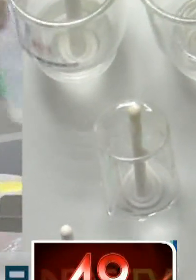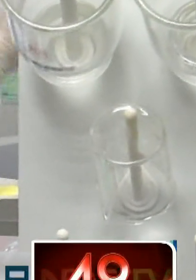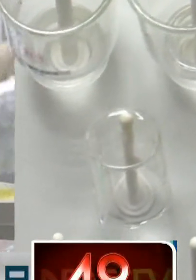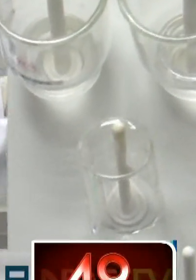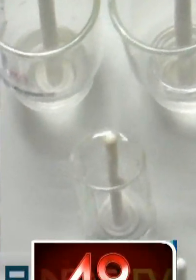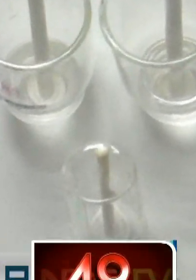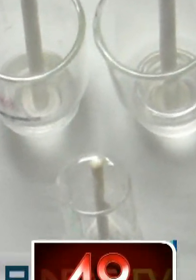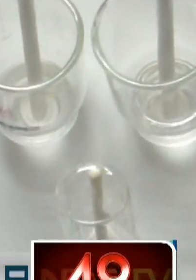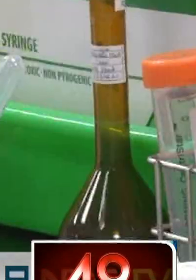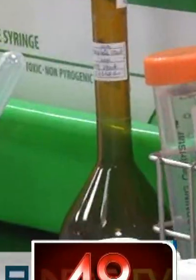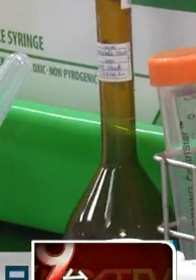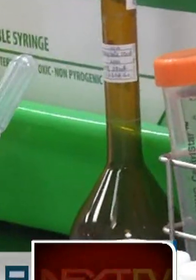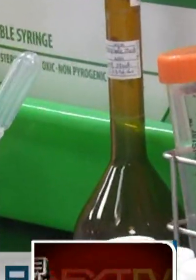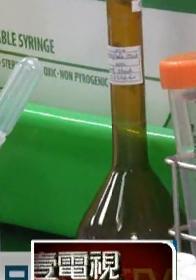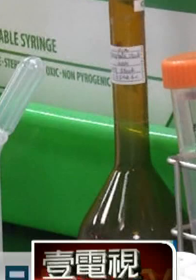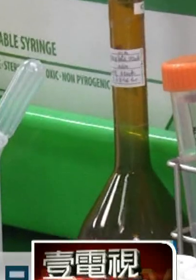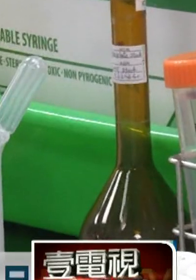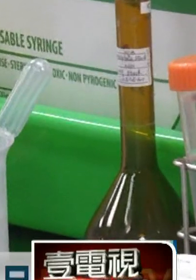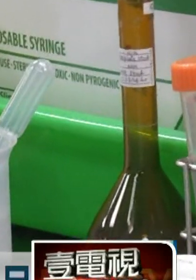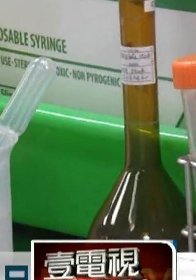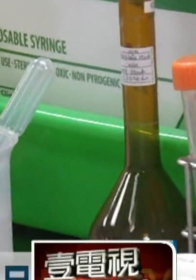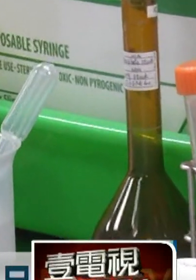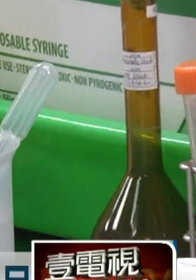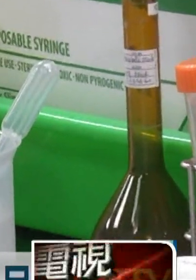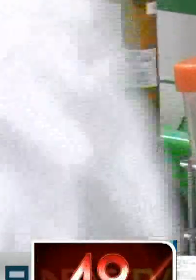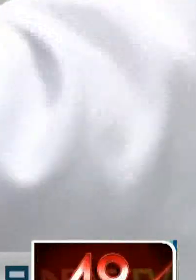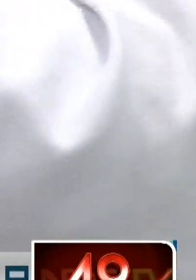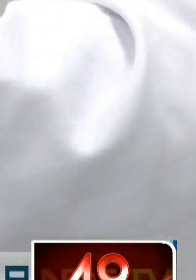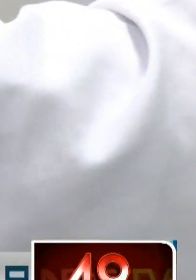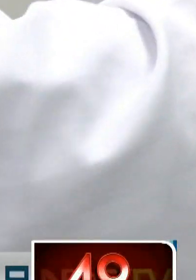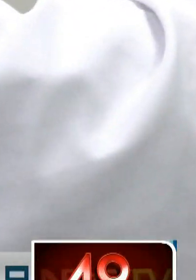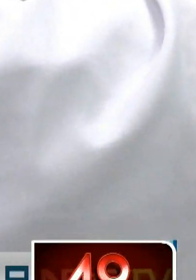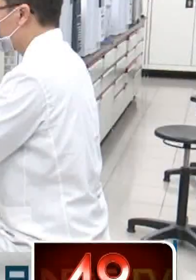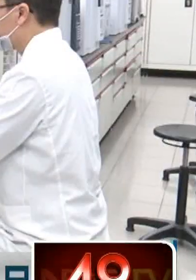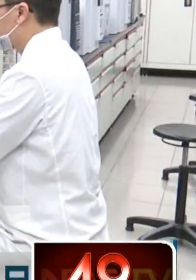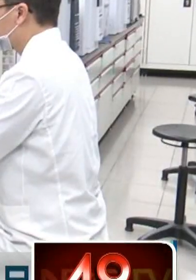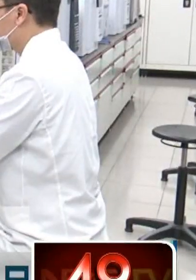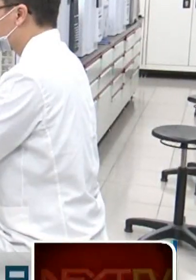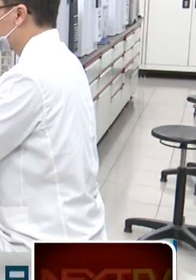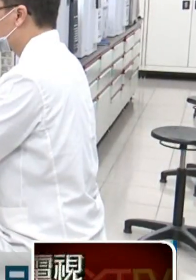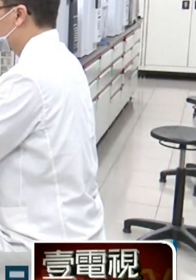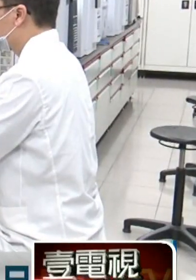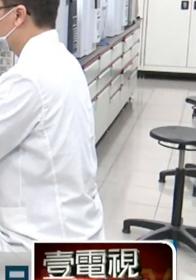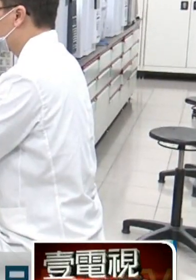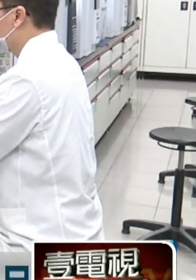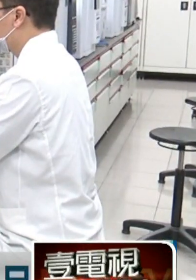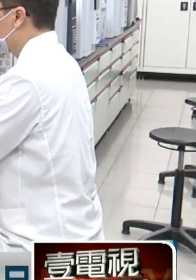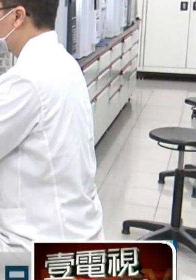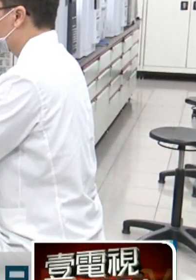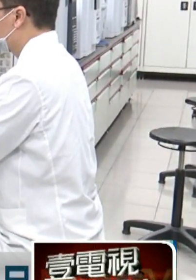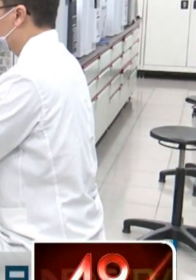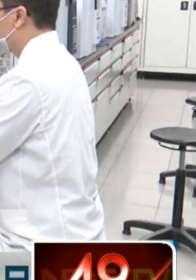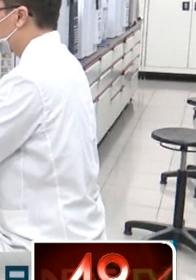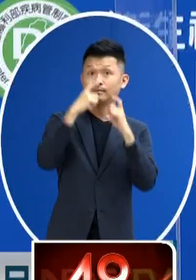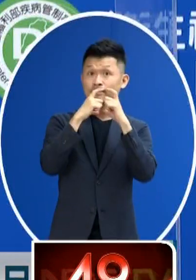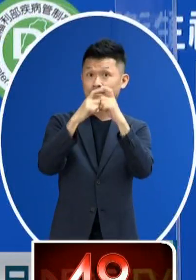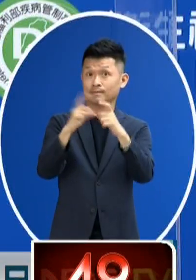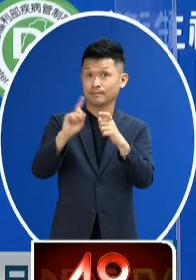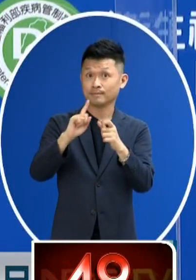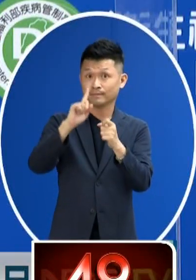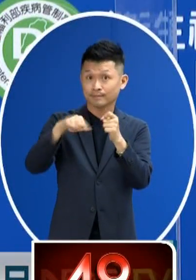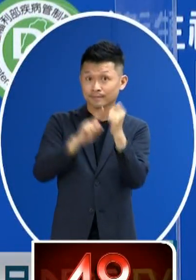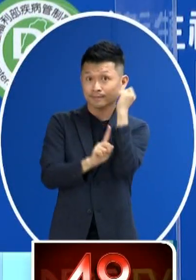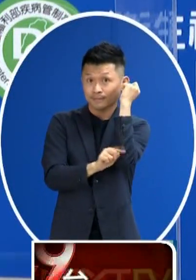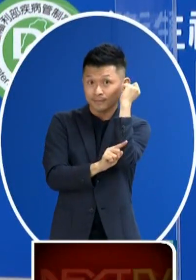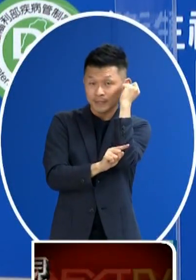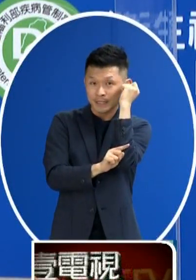望能加速上市时间。如果顺利，最快明年4月有机会量产，数量可达到100万剂。不过也拟医护长者优先， 年底要